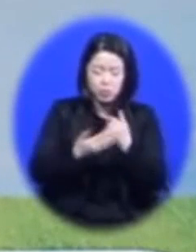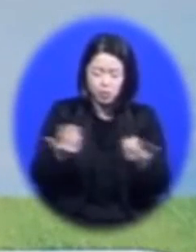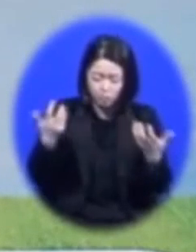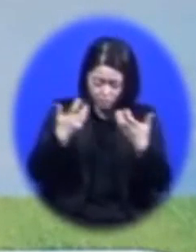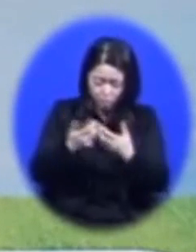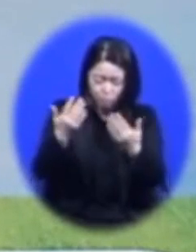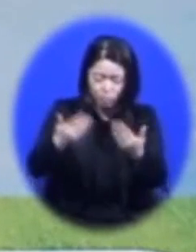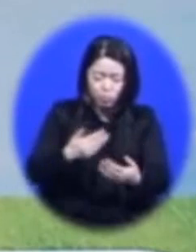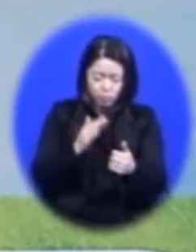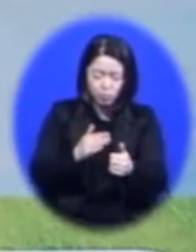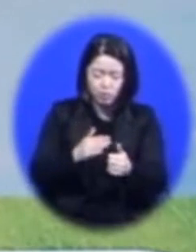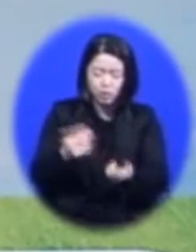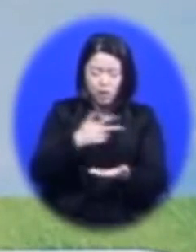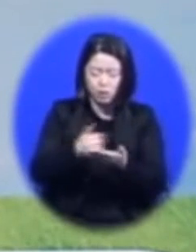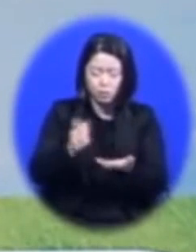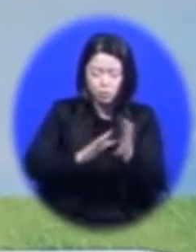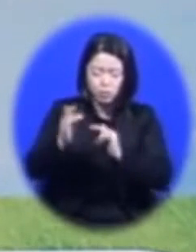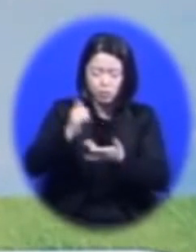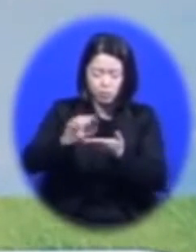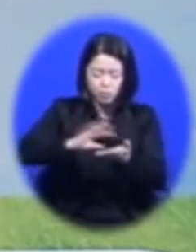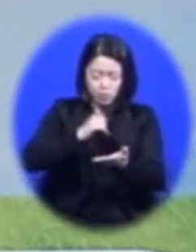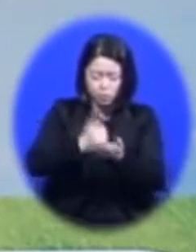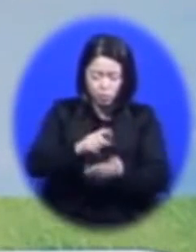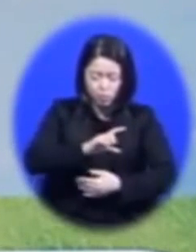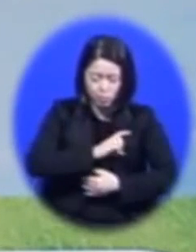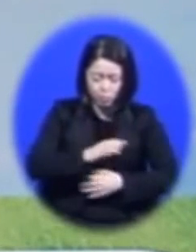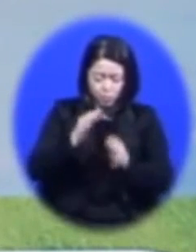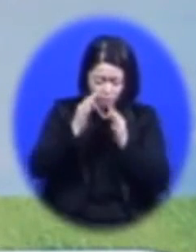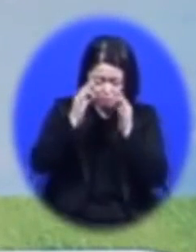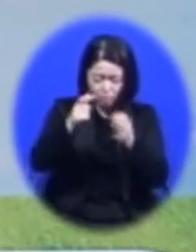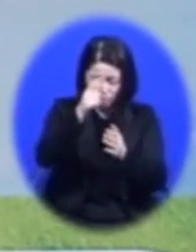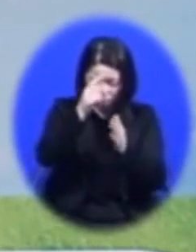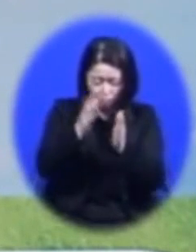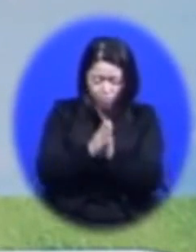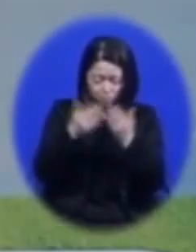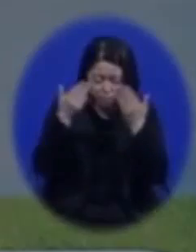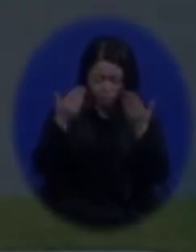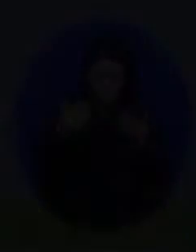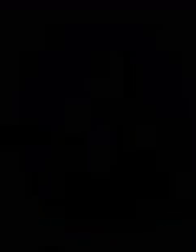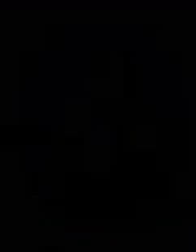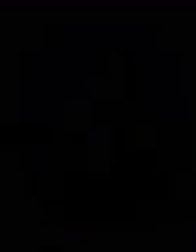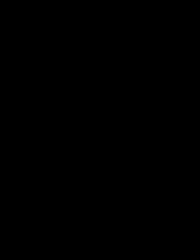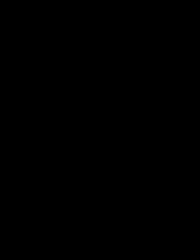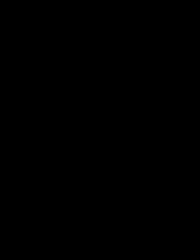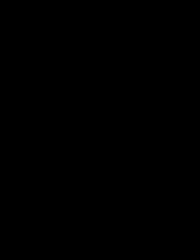채워주옵소서. 주 예수 그리스도 이름으로 간절히 기도합니다. 아멘.